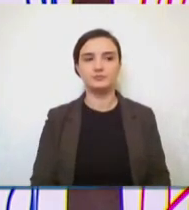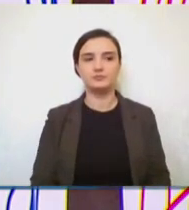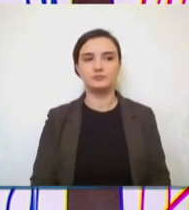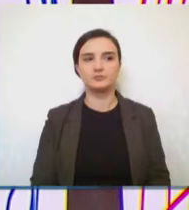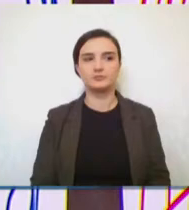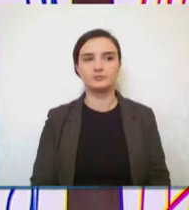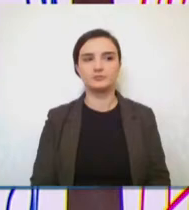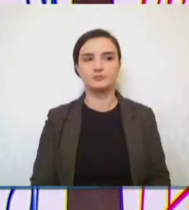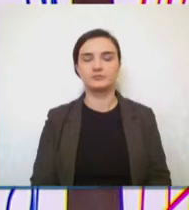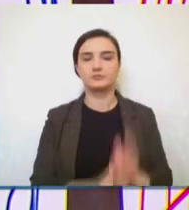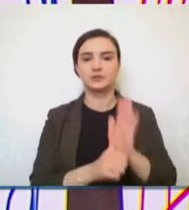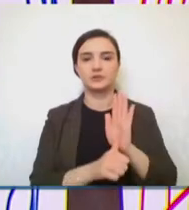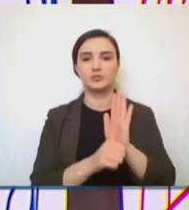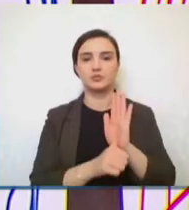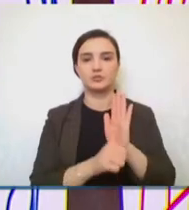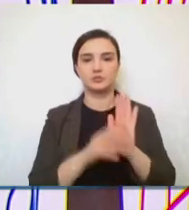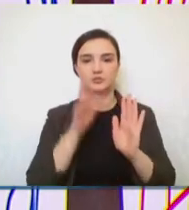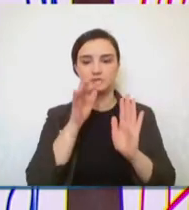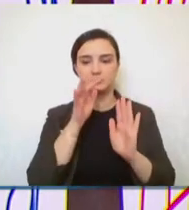60. მადლობა შეკითხვისთვის.